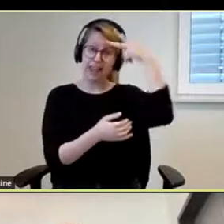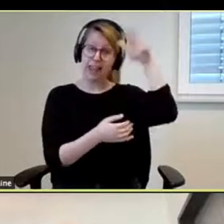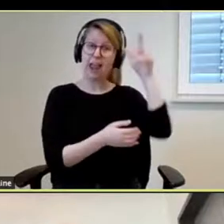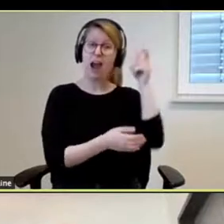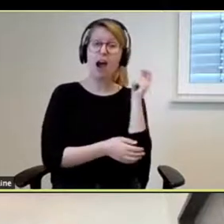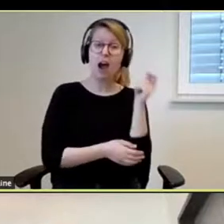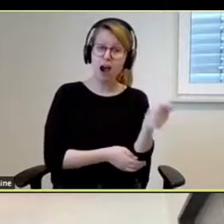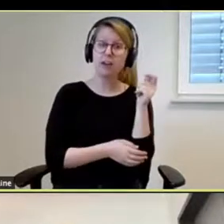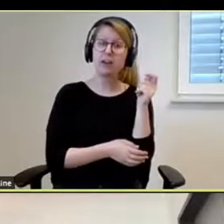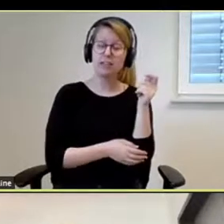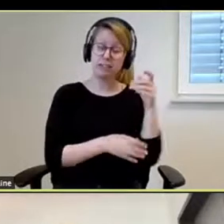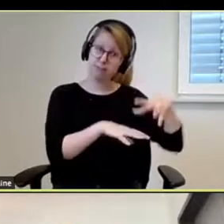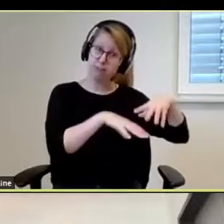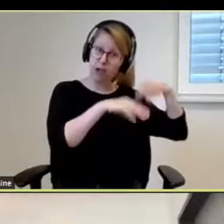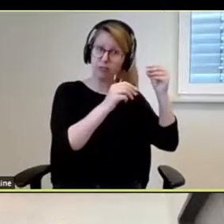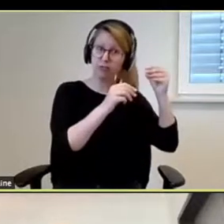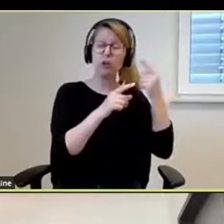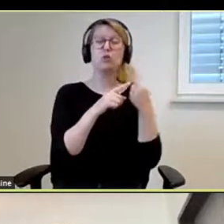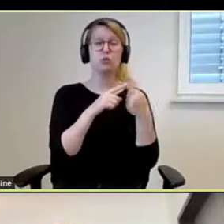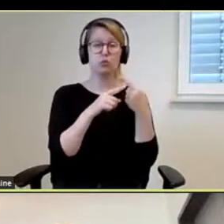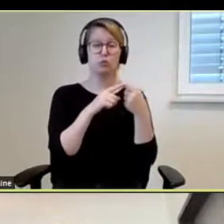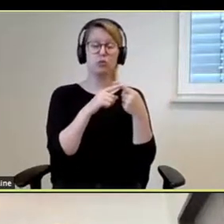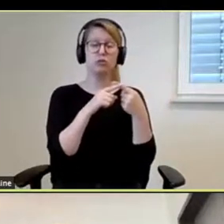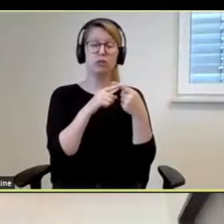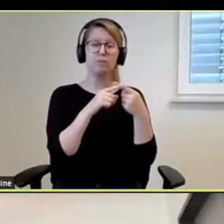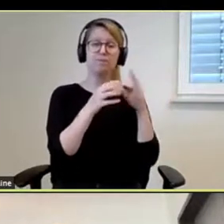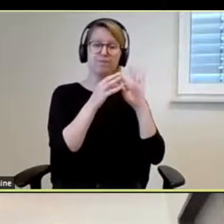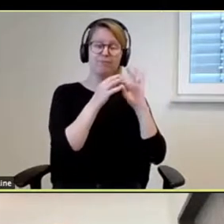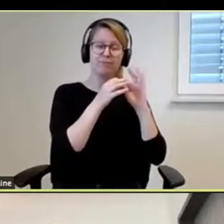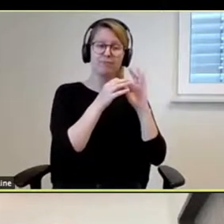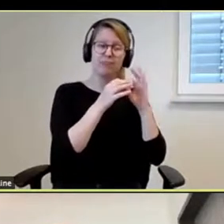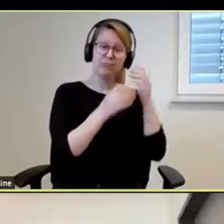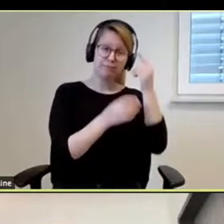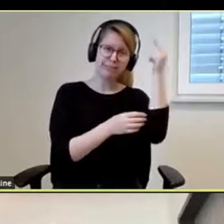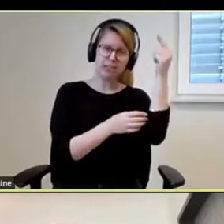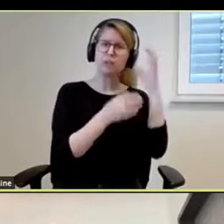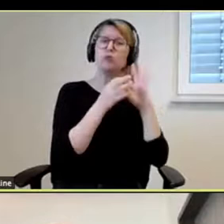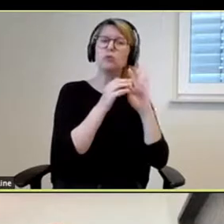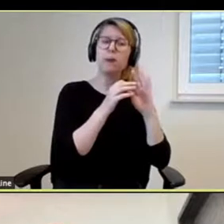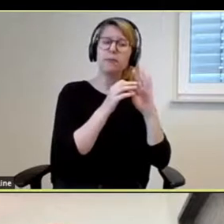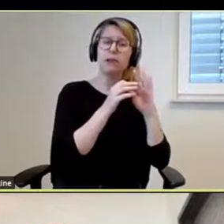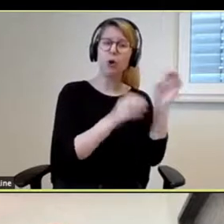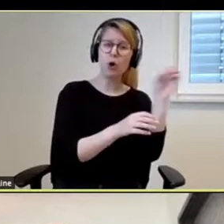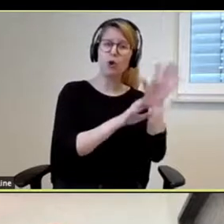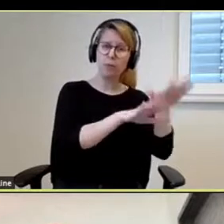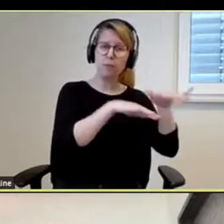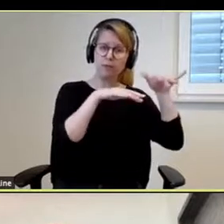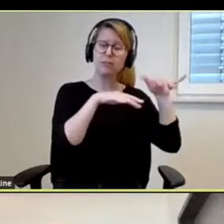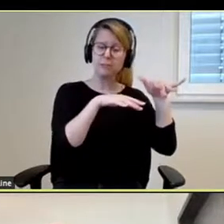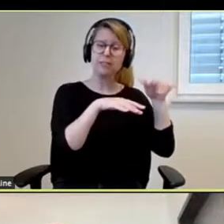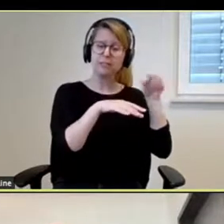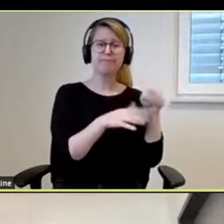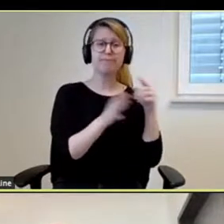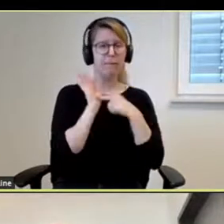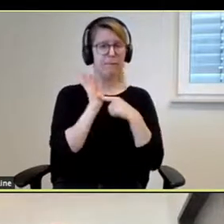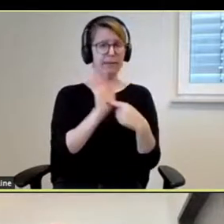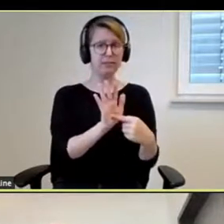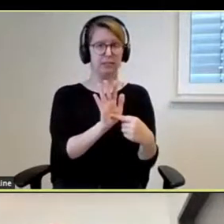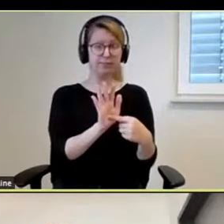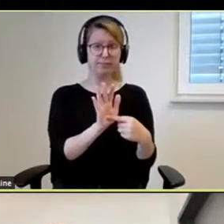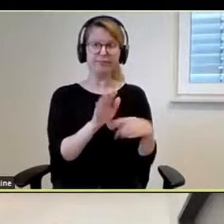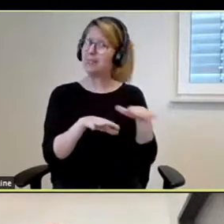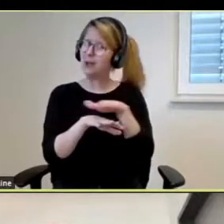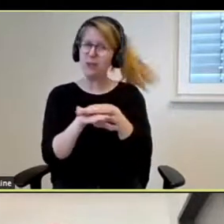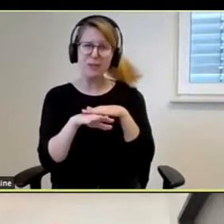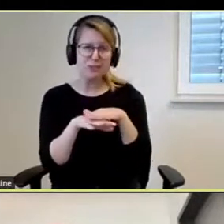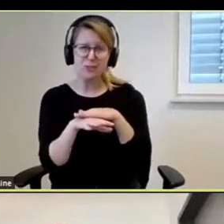vom Europaparlament präsentiert. Ich entschuldige ihn auch nach Inkehr, Tilly Metz, was wirklich auf lechte Trigger, der lechte Stüppel